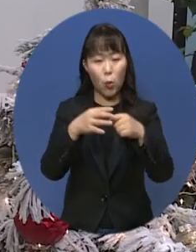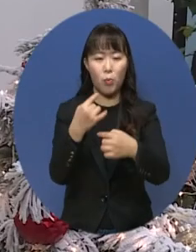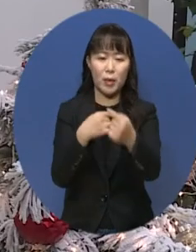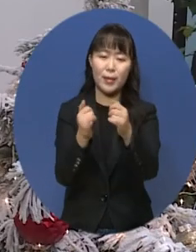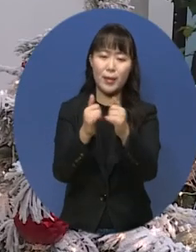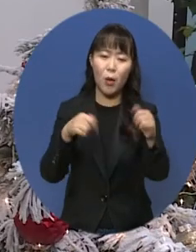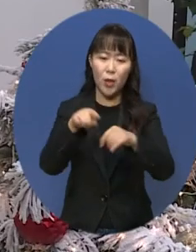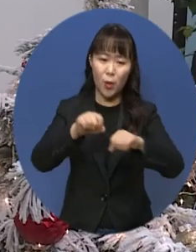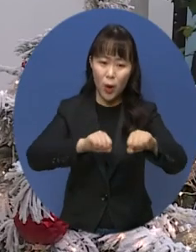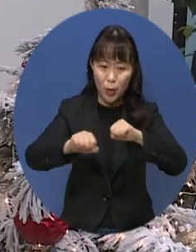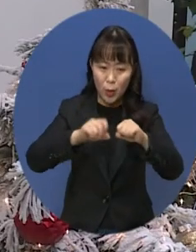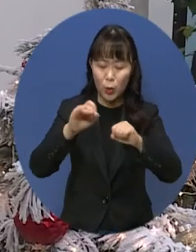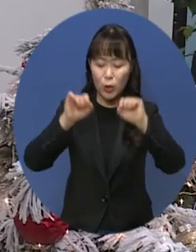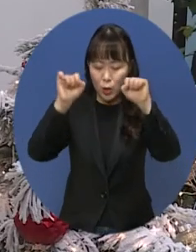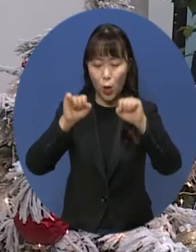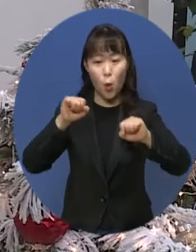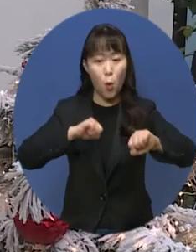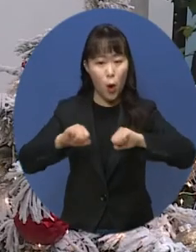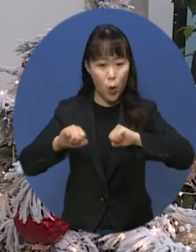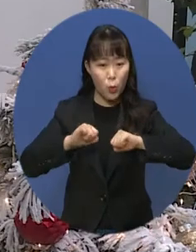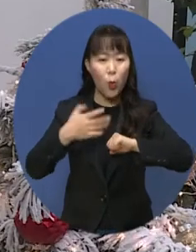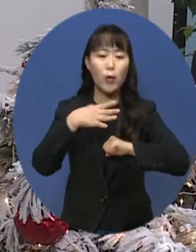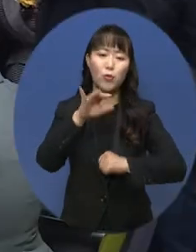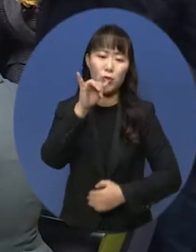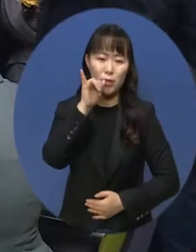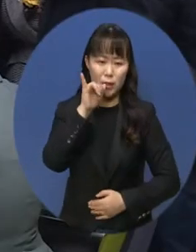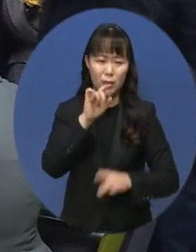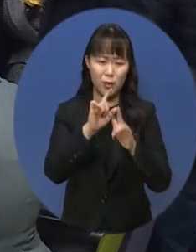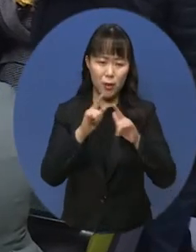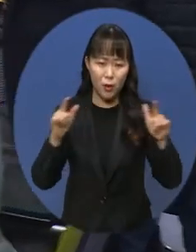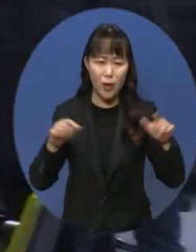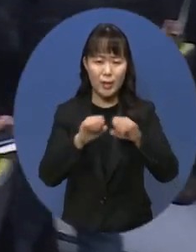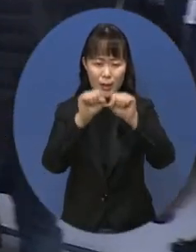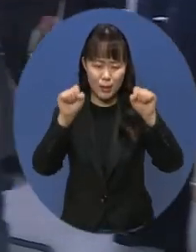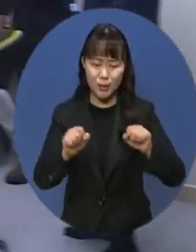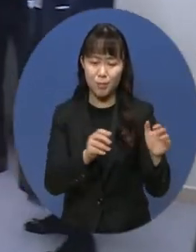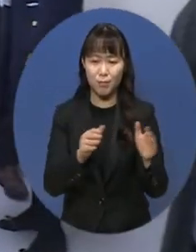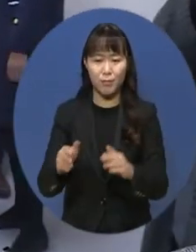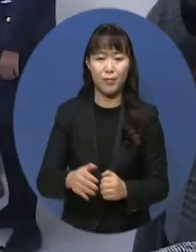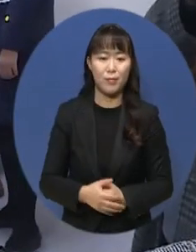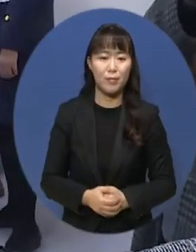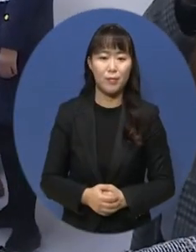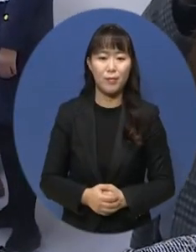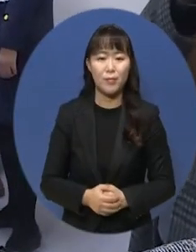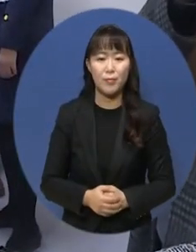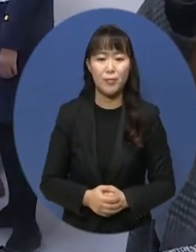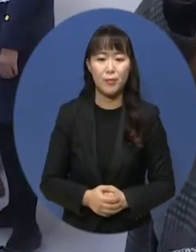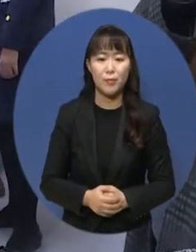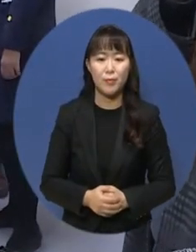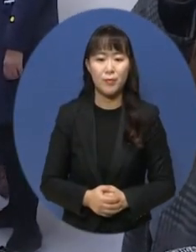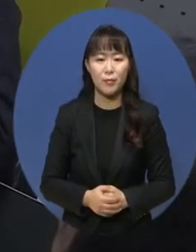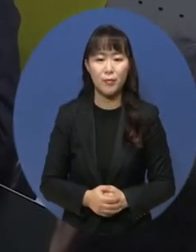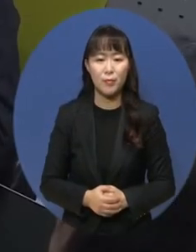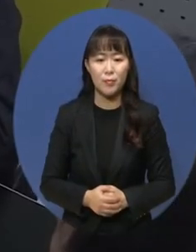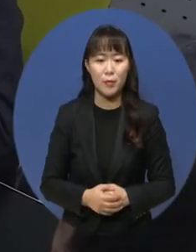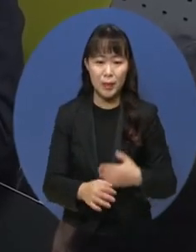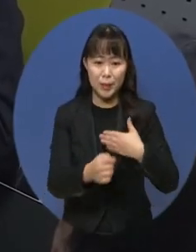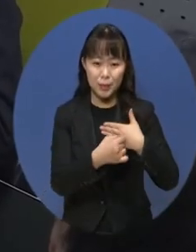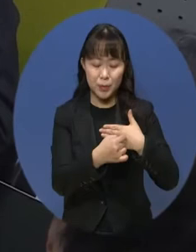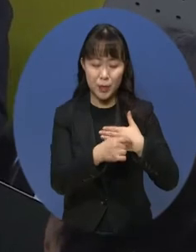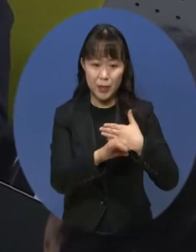이용자들의 야외활동과 체육활동을 즐길 수 있는 다양한 시스템을 갖췄습니다. 또한